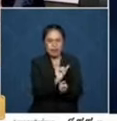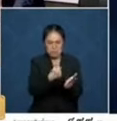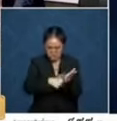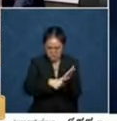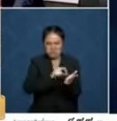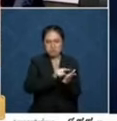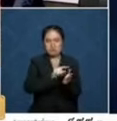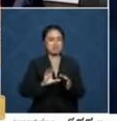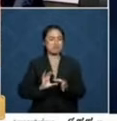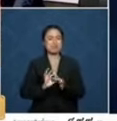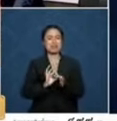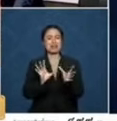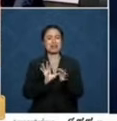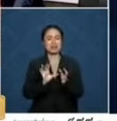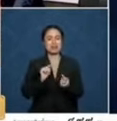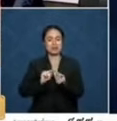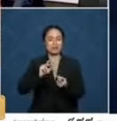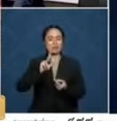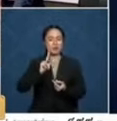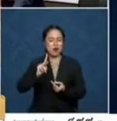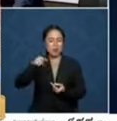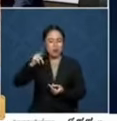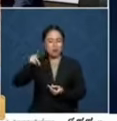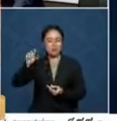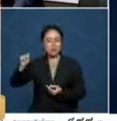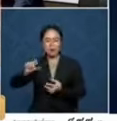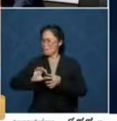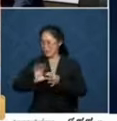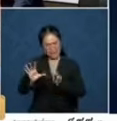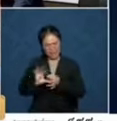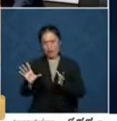ได้เกี่ยวข้องอะไรกับกปปส.หรืออะไรเลยที่ท่านรัฐมนตรีได้พูดออกมานะครับเดี๋ยวท่าน